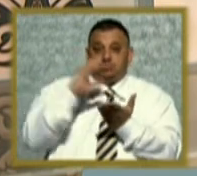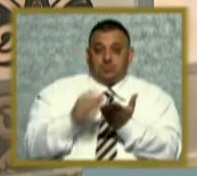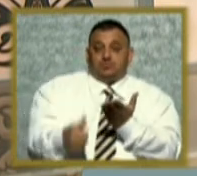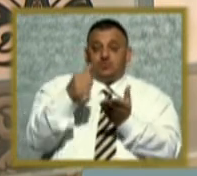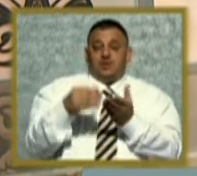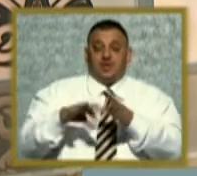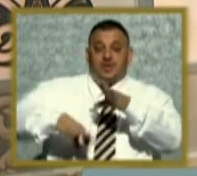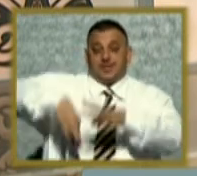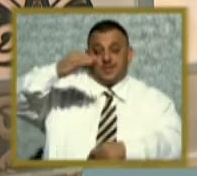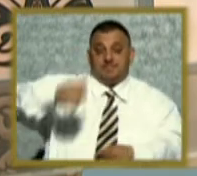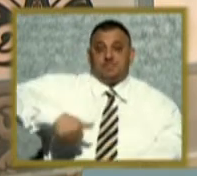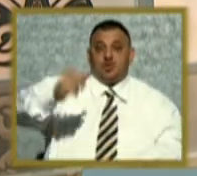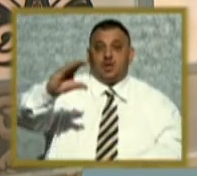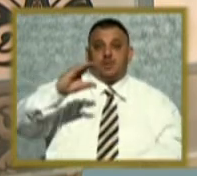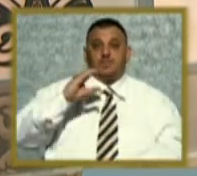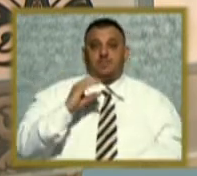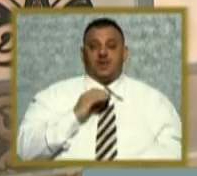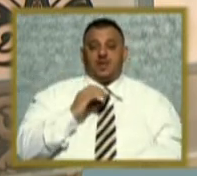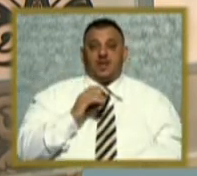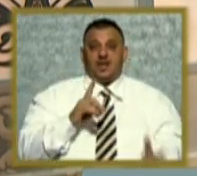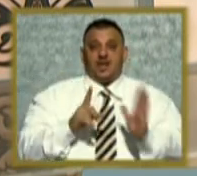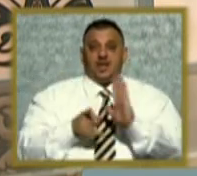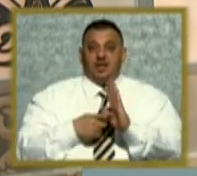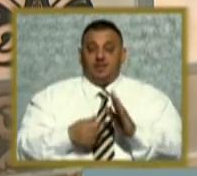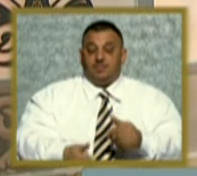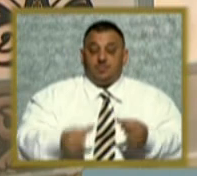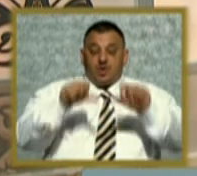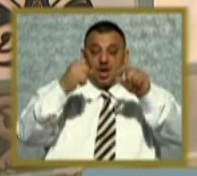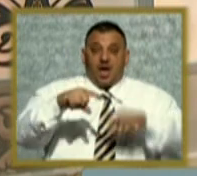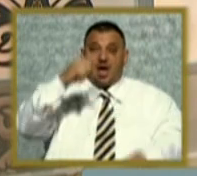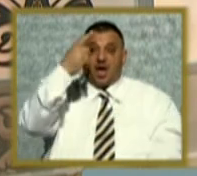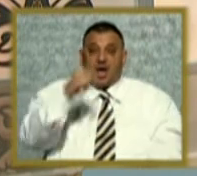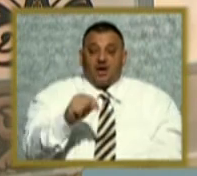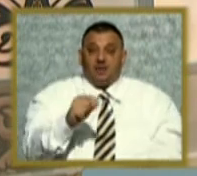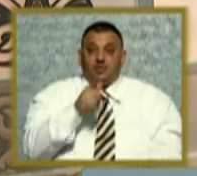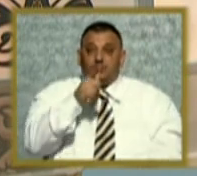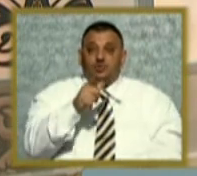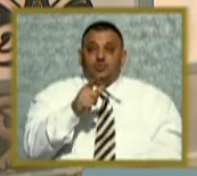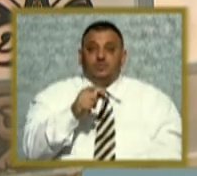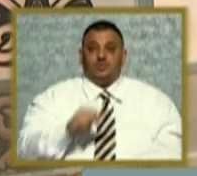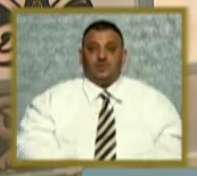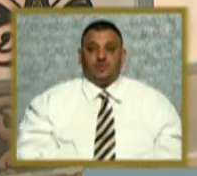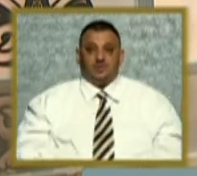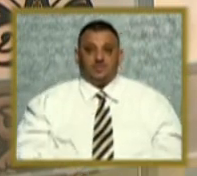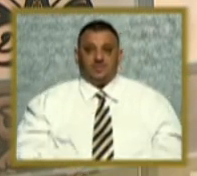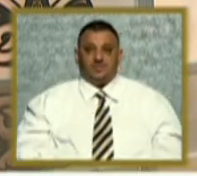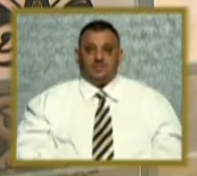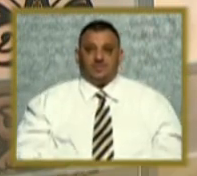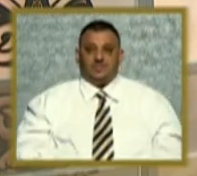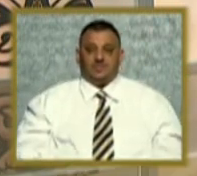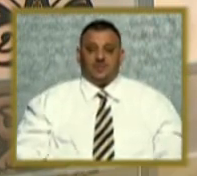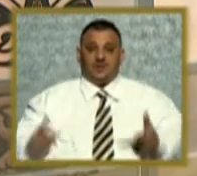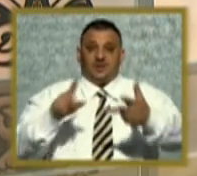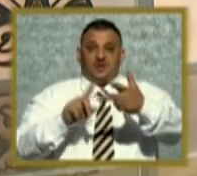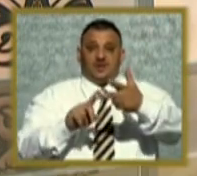بالأرقام هذه وتدخل السحب وتطالق يعني تفوز بجائزة مبلغ كذا كذا يعني. طيب يا أبو أيمن. وبعد